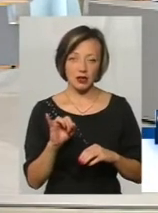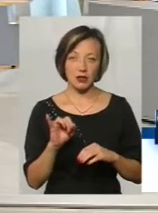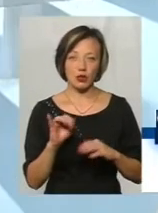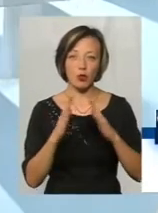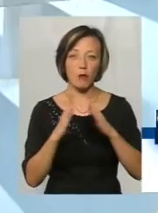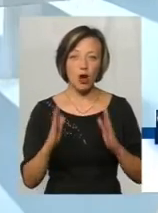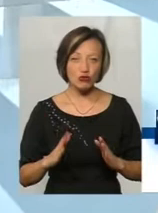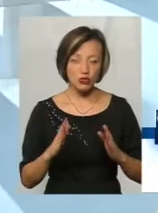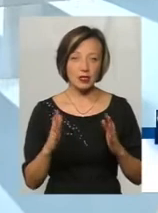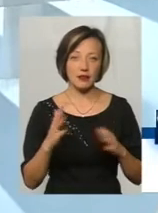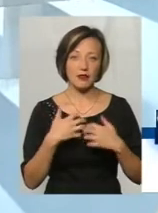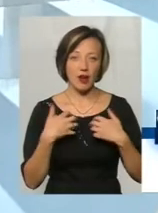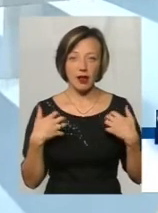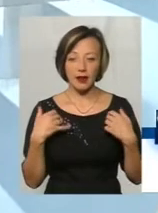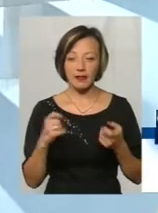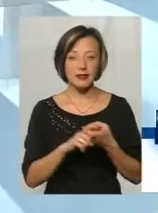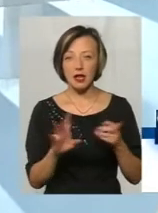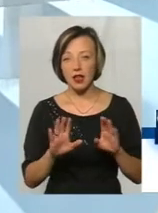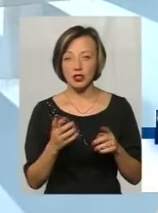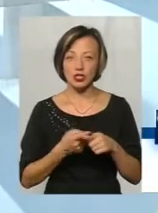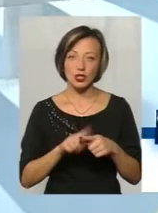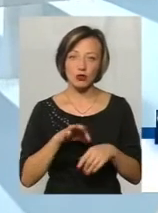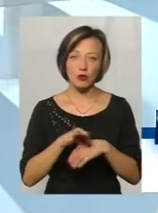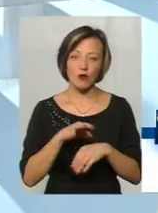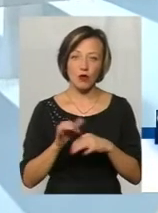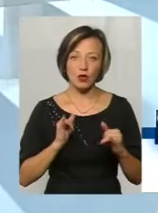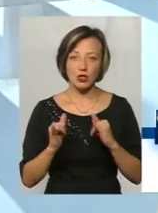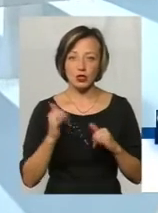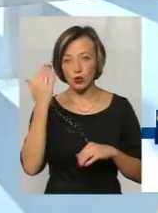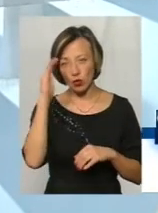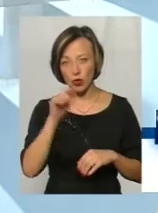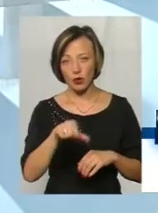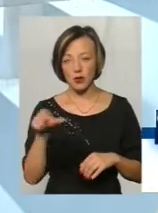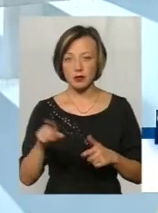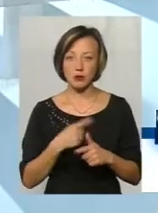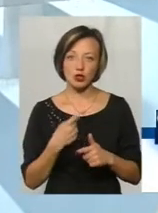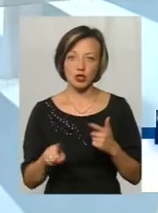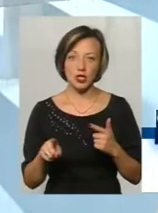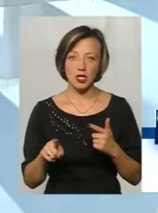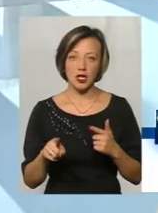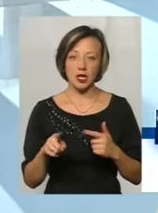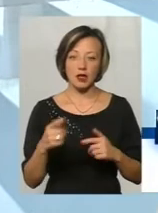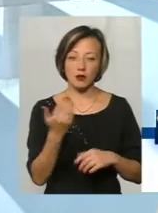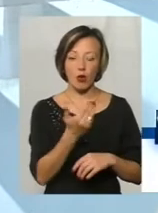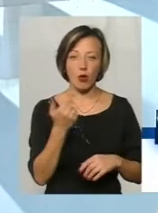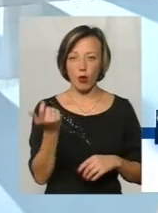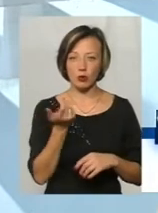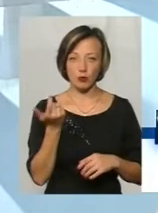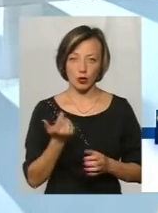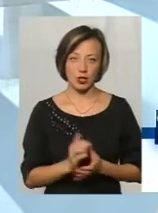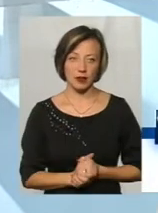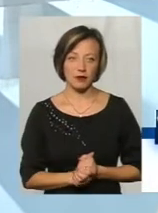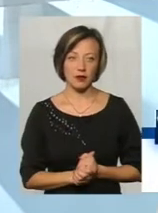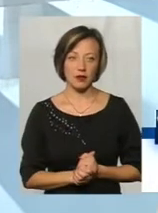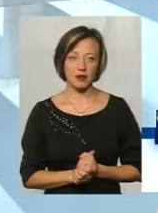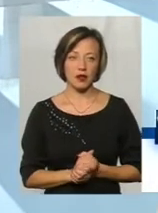тварини домашні. І незалежно від того, чи це є жорстоке поводження з боку сторонніх осіб, чи це є з боку господарів, воно